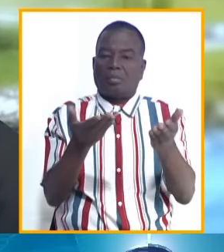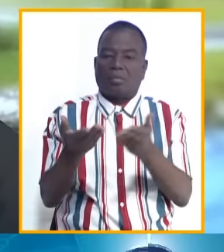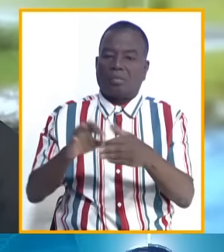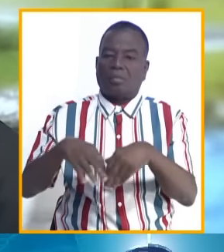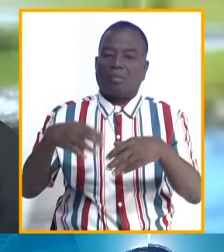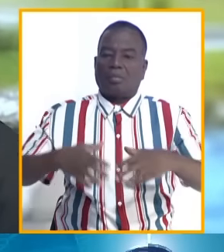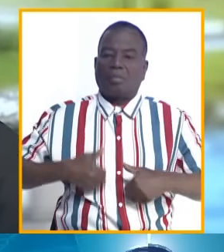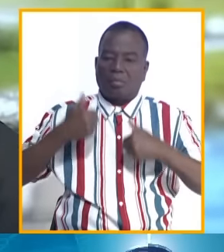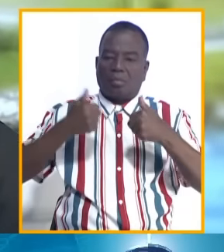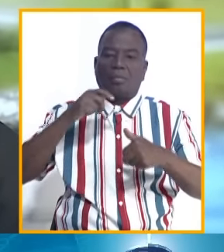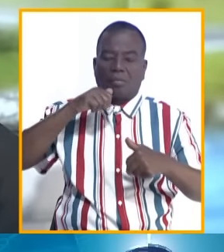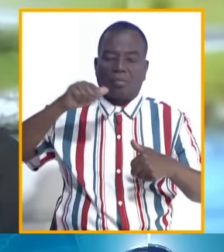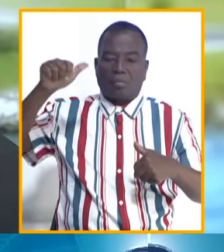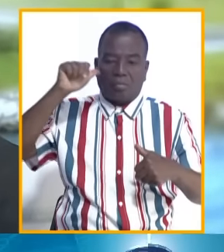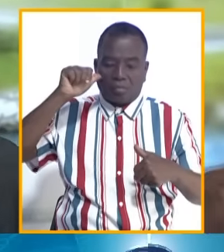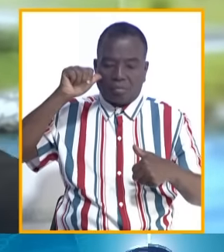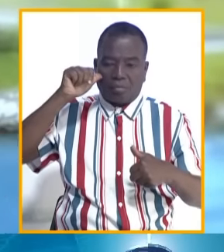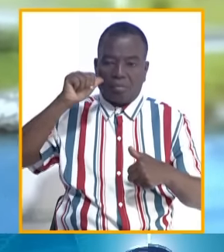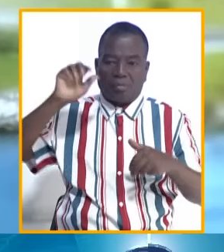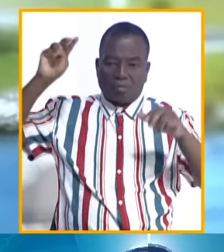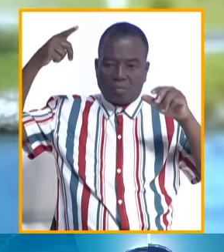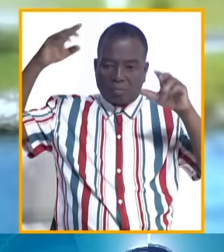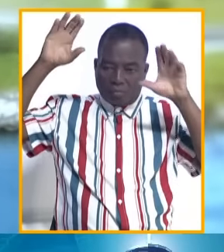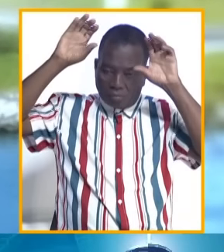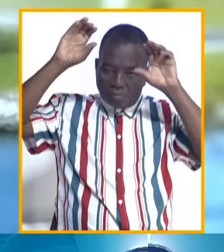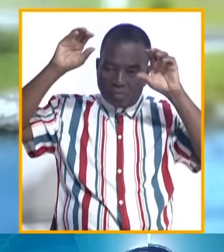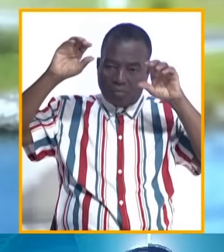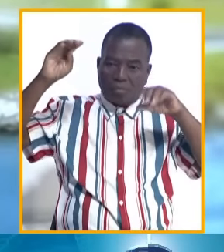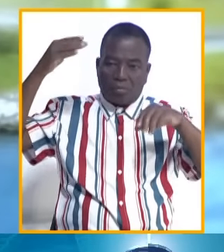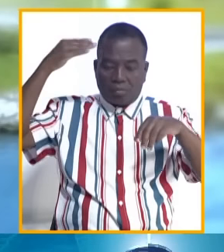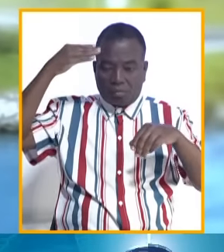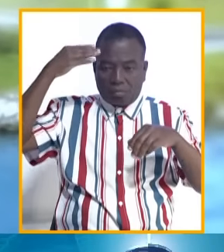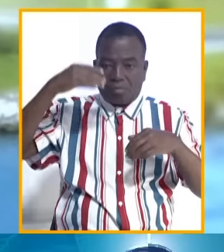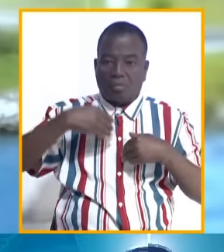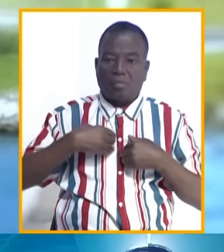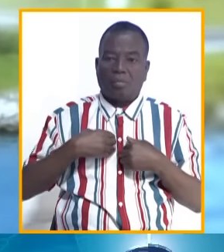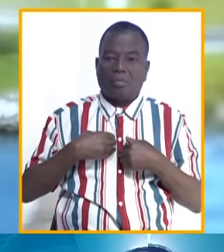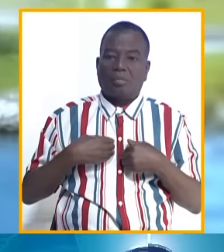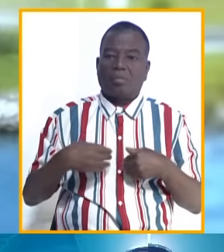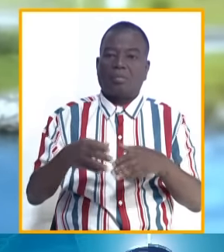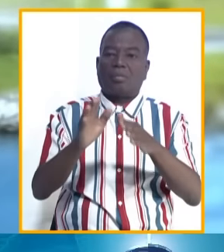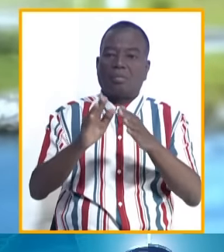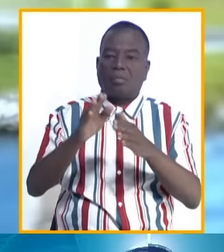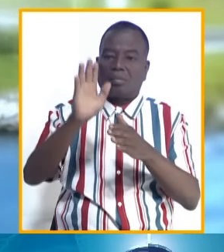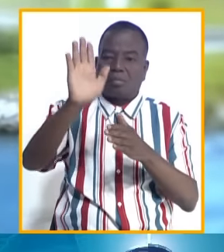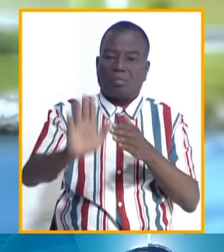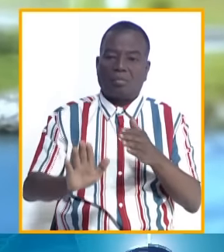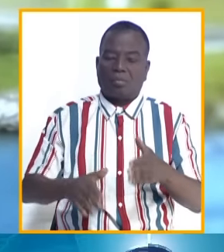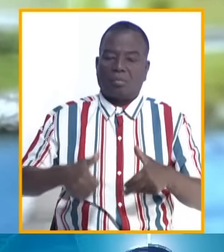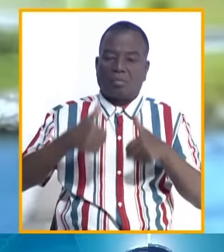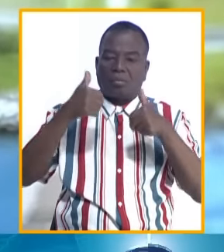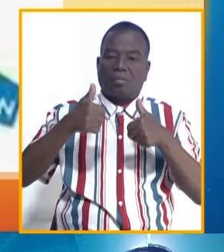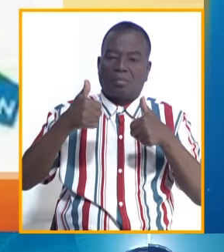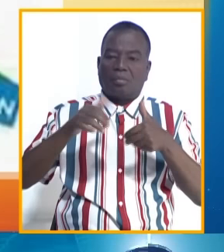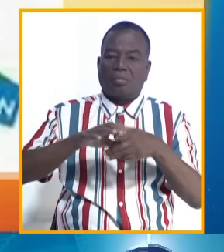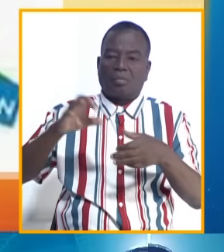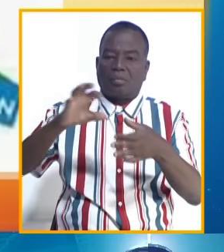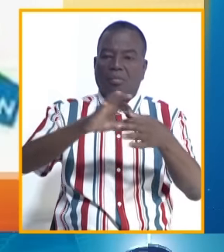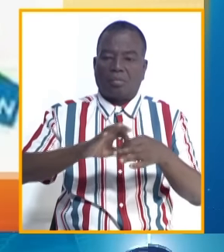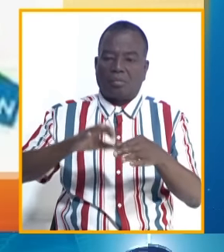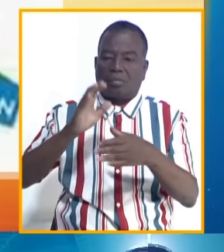au lancement de cette première édition, le Premier ministre Robert Mbembe-Gré a salué l'excellence de la coopération entre la